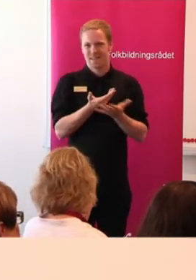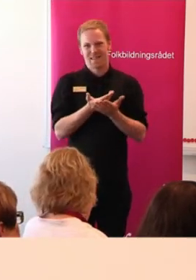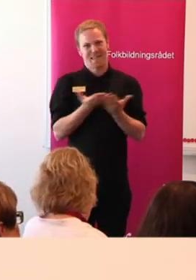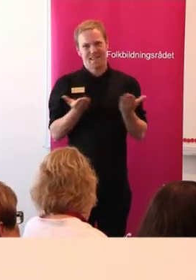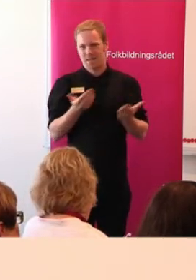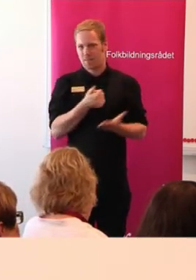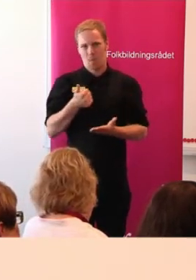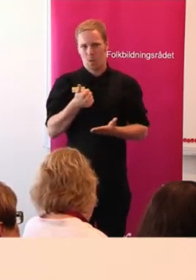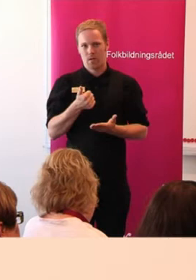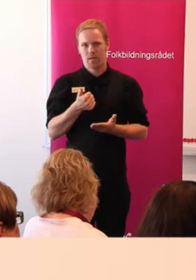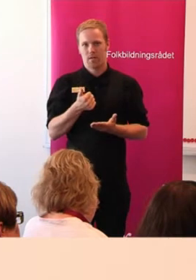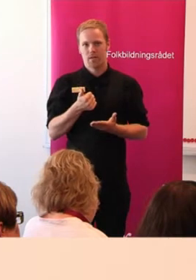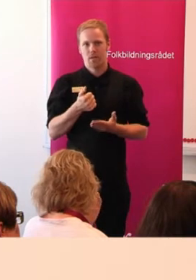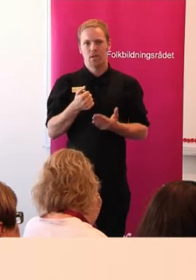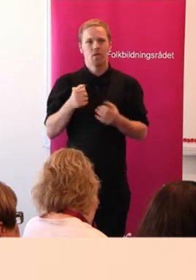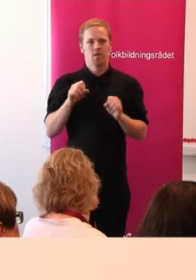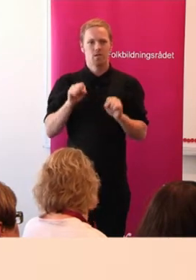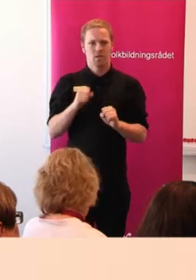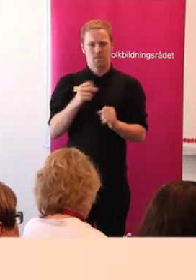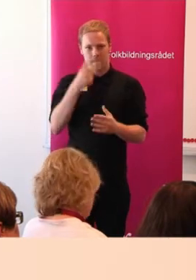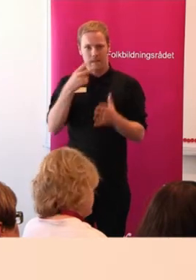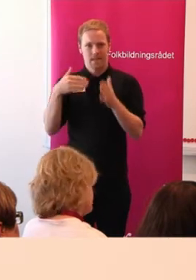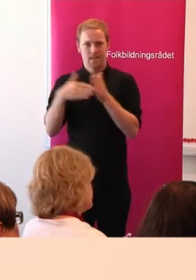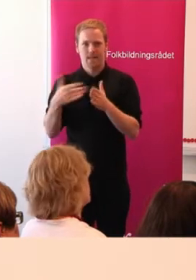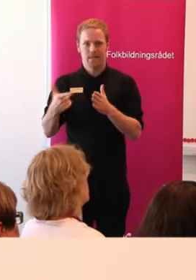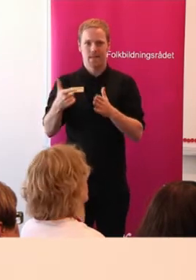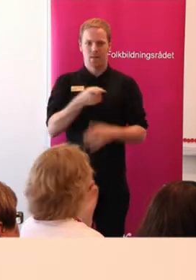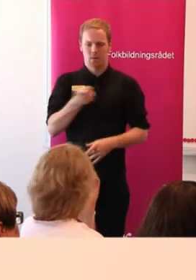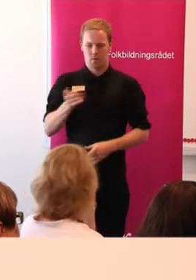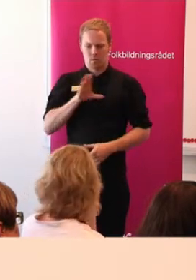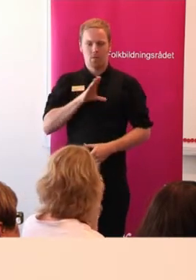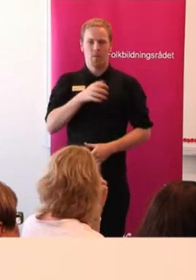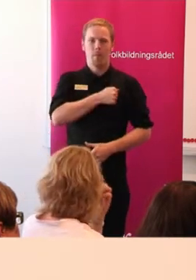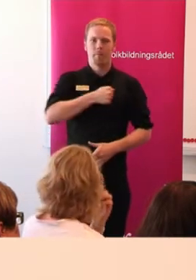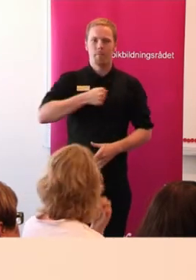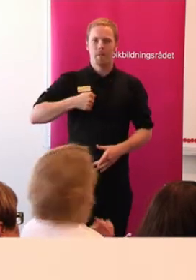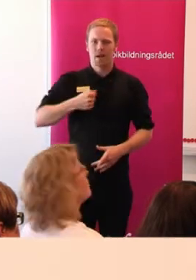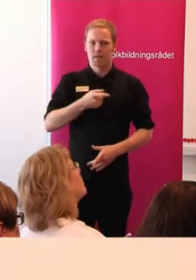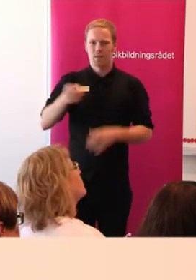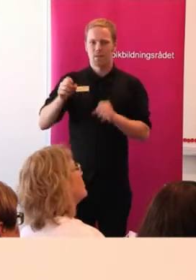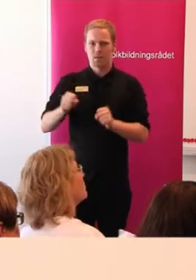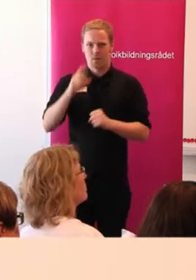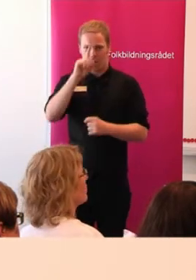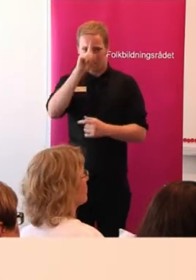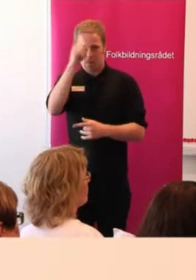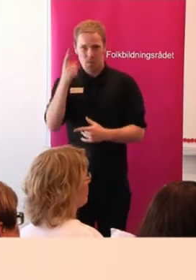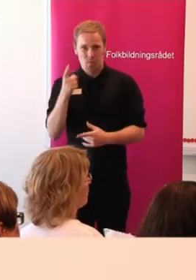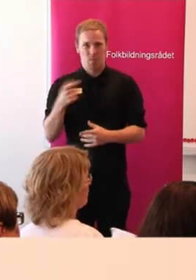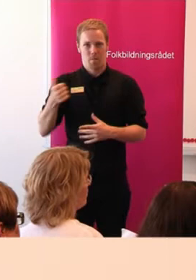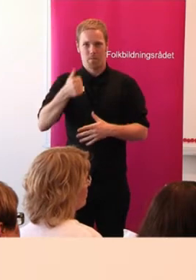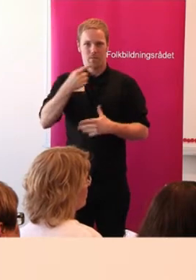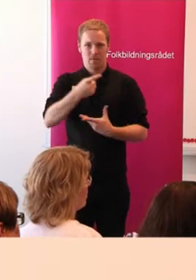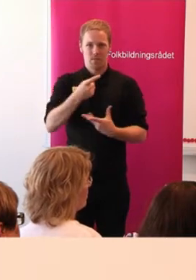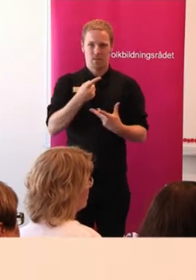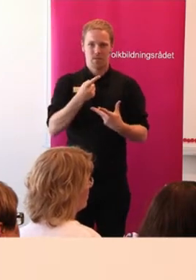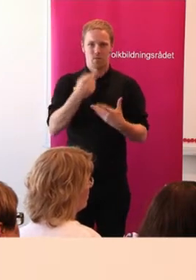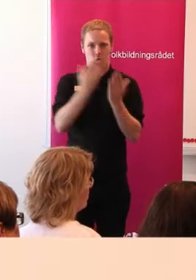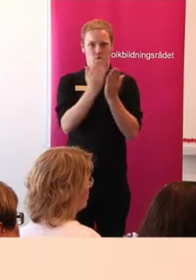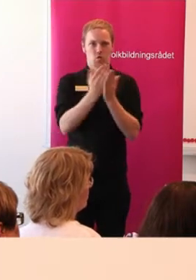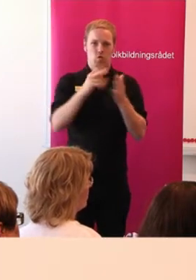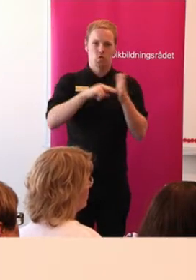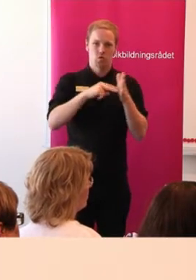det handlar också om att få makthavare att förstå att alla former av olika skolsystem som individanpassas, det är det som ger resultatet, och då